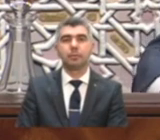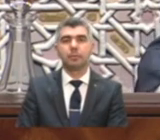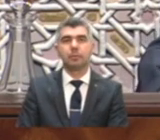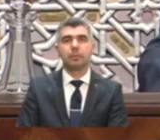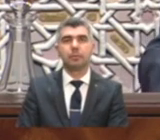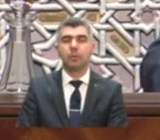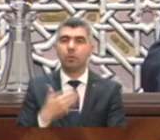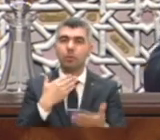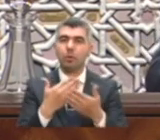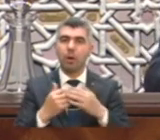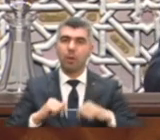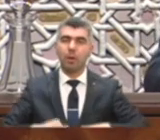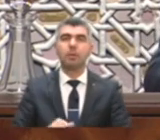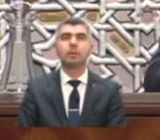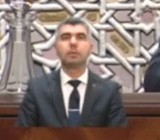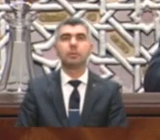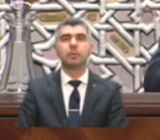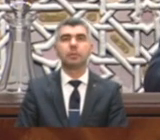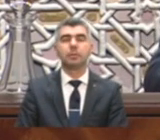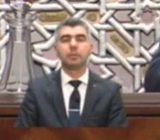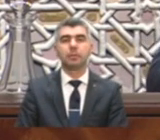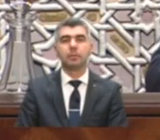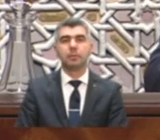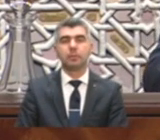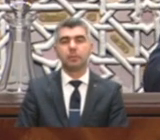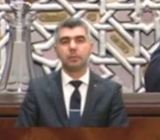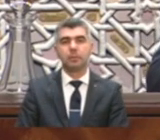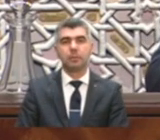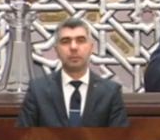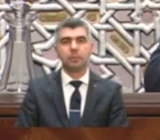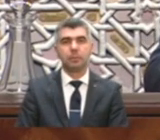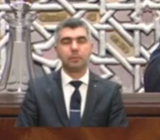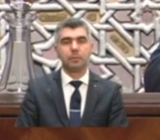شكرا سيد الوزير. سيدة النائبة المحترمة، تفضلوا.